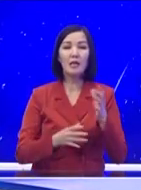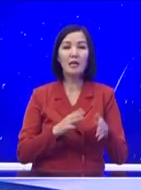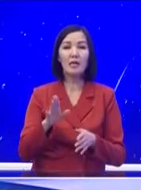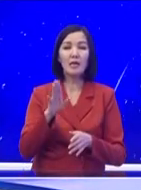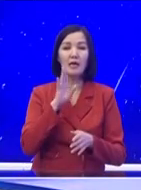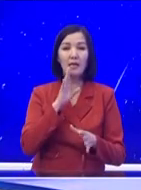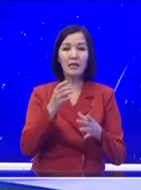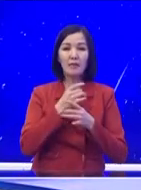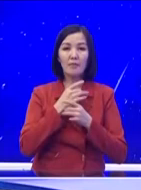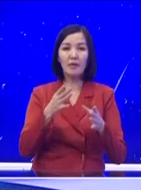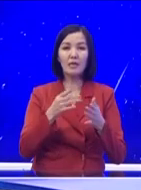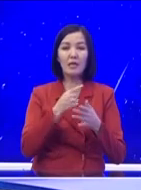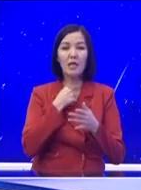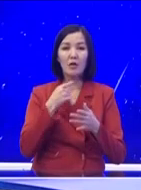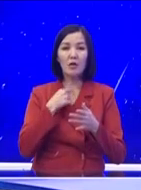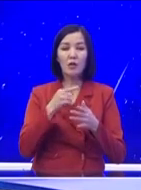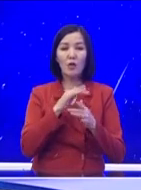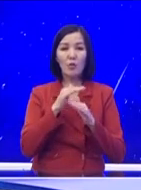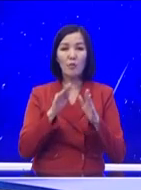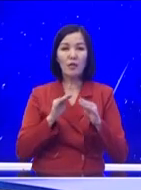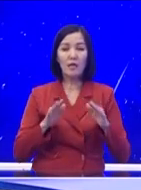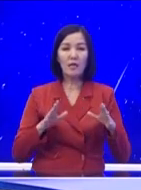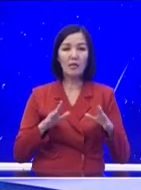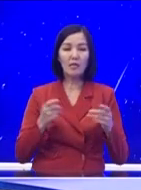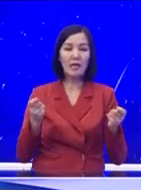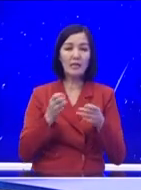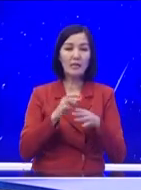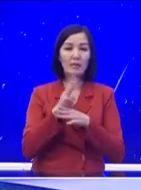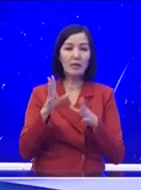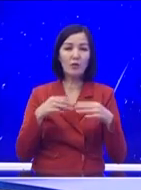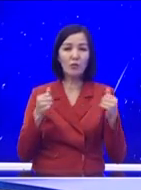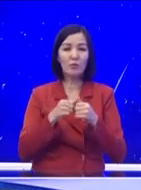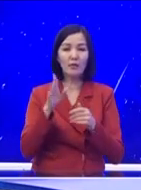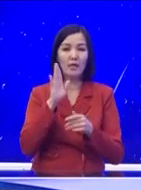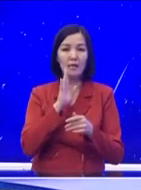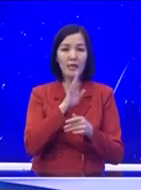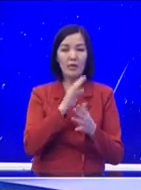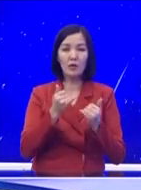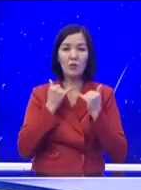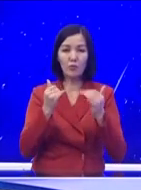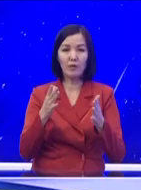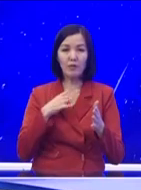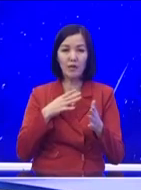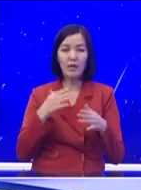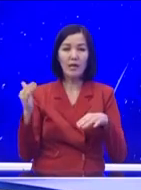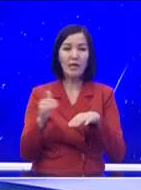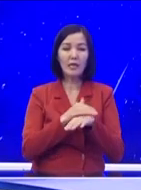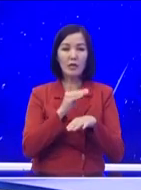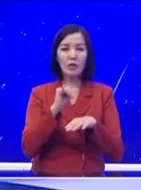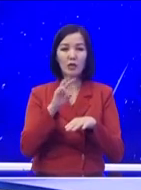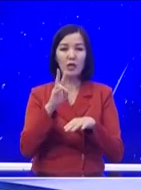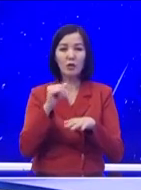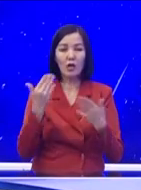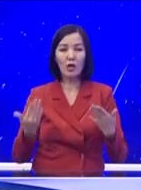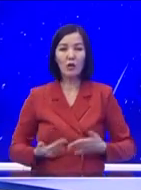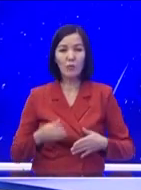Әйелдердің халықаралық мерекесі қарсаңында Талдықорғанда көп балалы және аз қамтылған отбасы аналарына құрмет көрсетілді. Мұндай игі